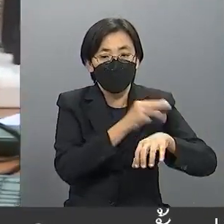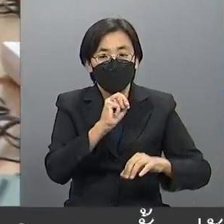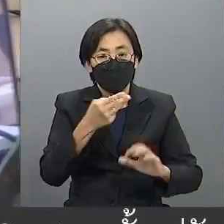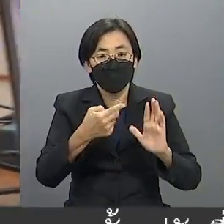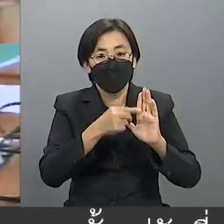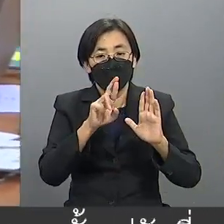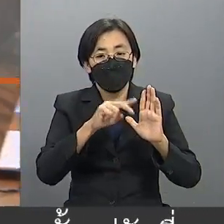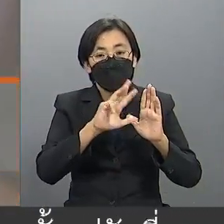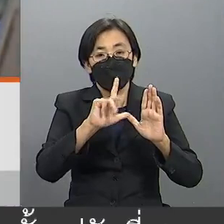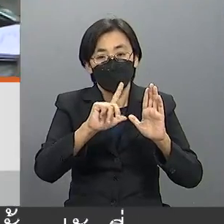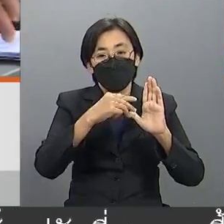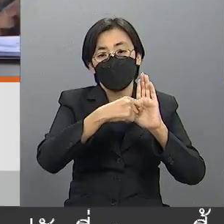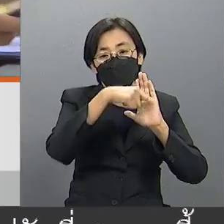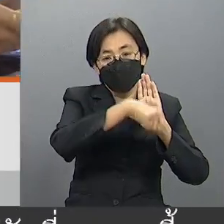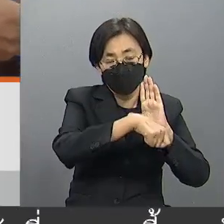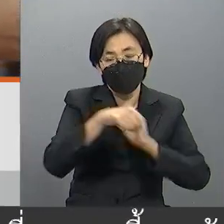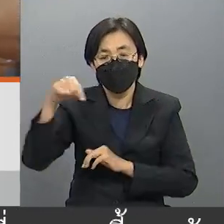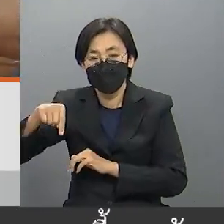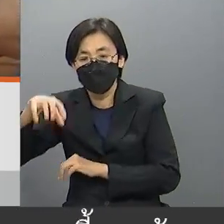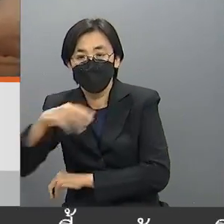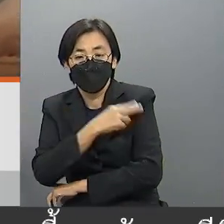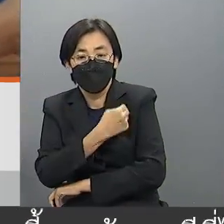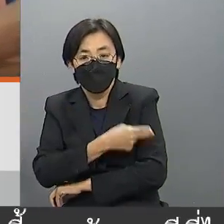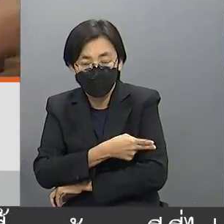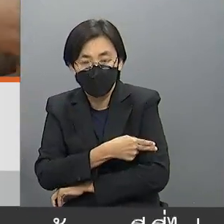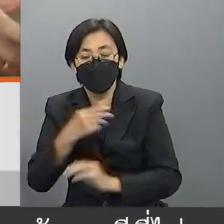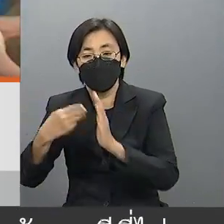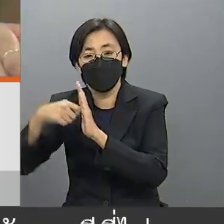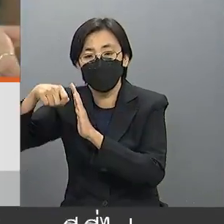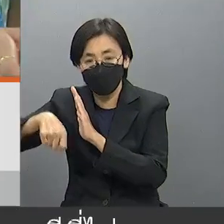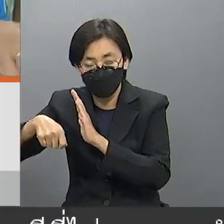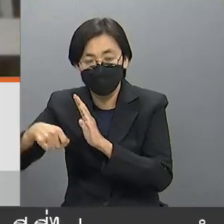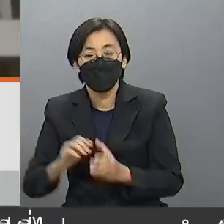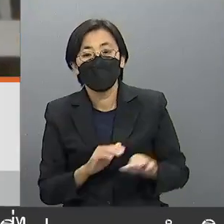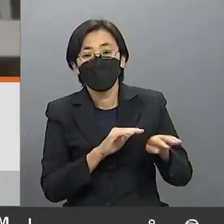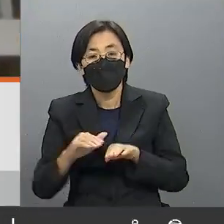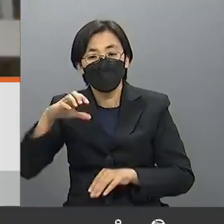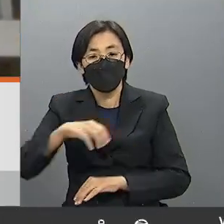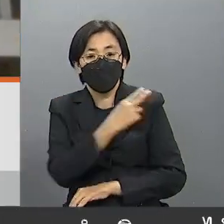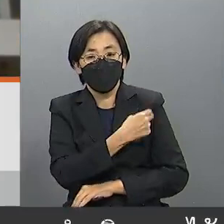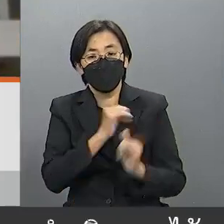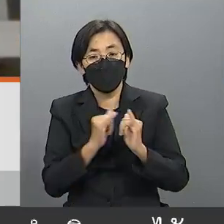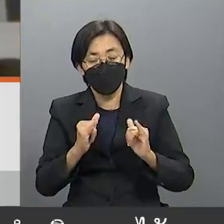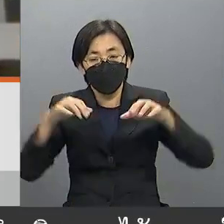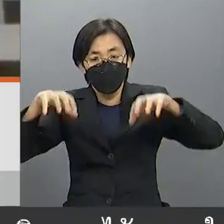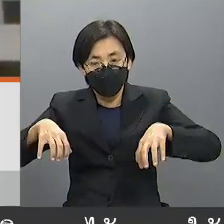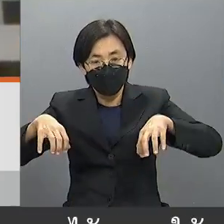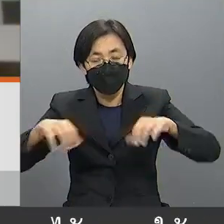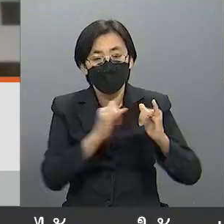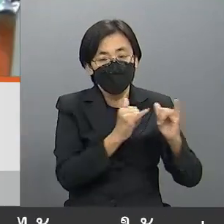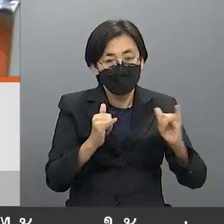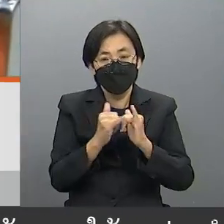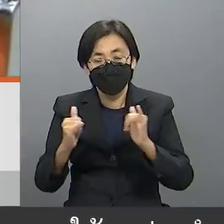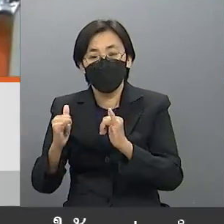าและที่สำนักงานสาธารณสุขจังหวัดพร้อมเตรียมเปิดโรงพยาบาลสนาม2แห่งจำนวน600เตียงอีกครั้งเพื่อตั้ง